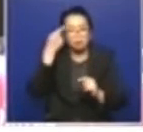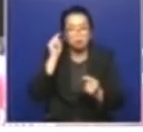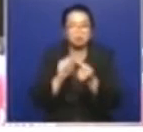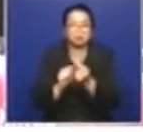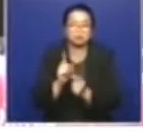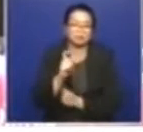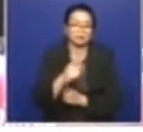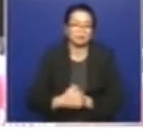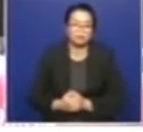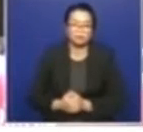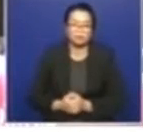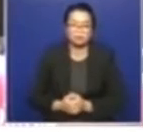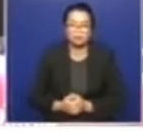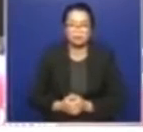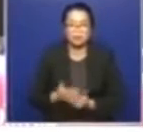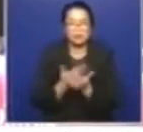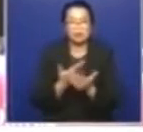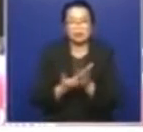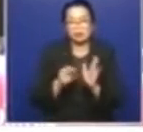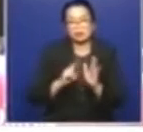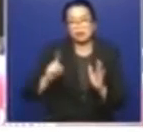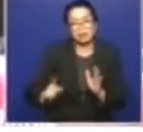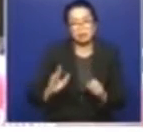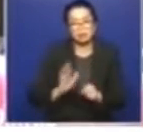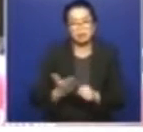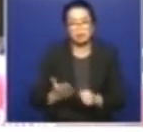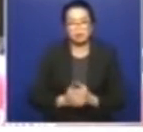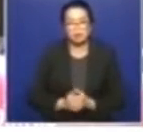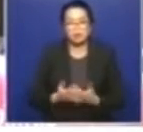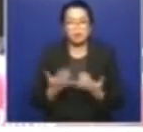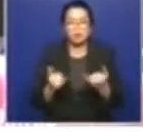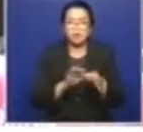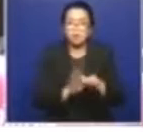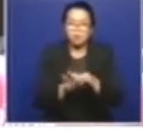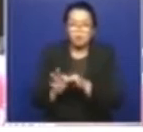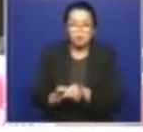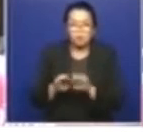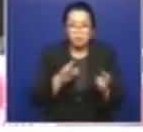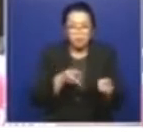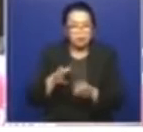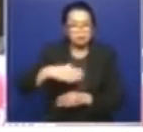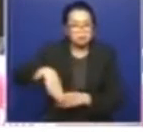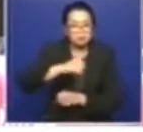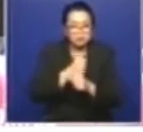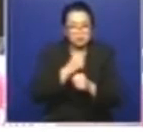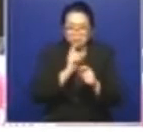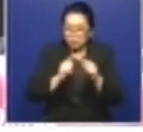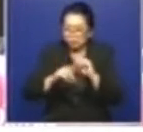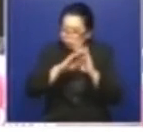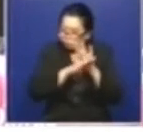านประธานครับวันนี้เนี่ยเราถึงเป็นห่วงว่า มาตรการดีๆที่ท่านทำหลายเรื่อง